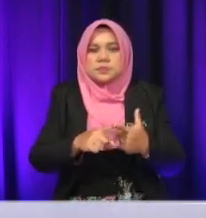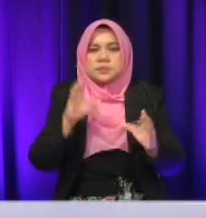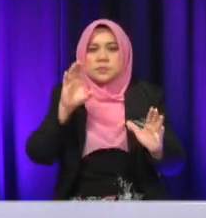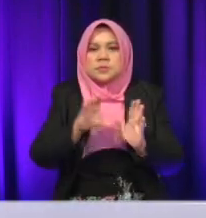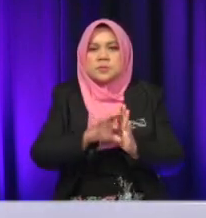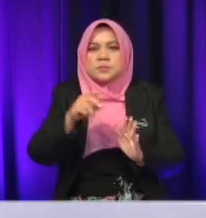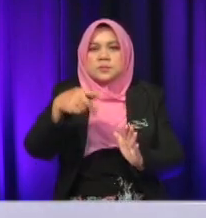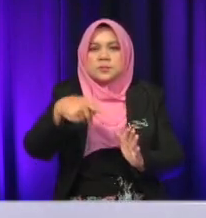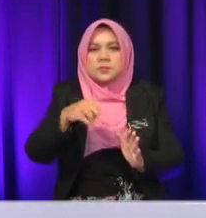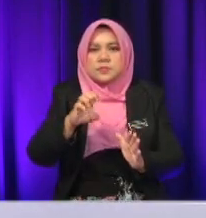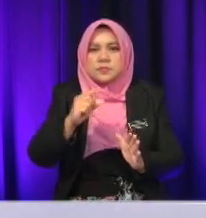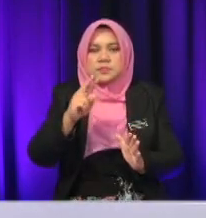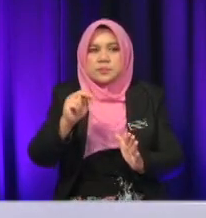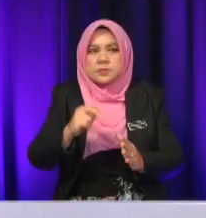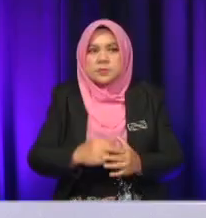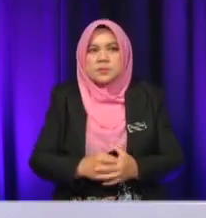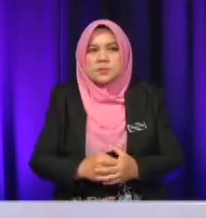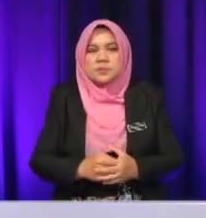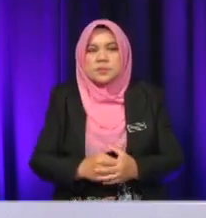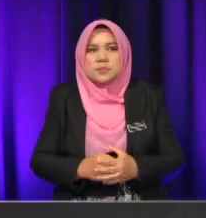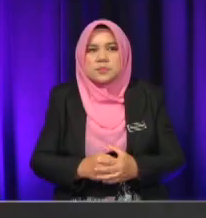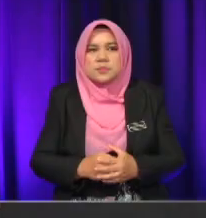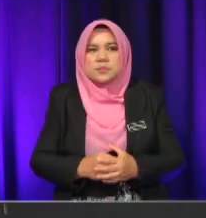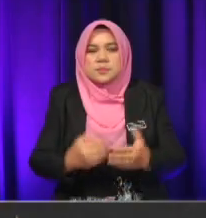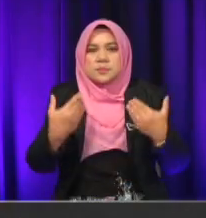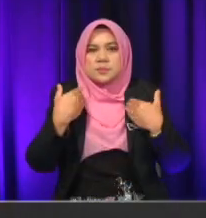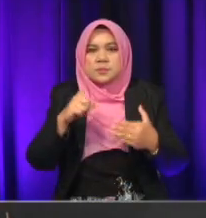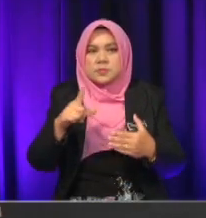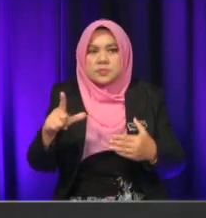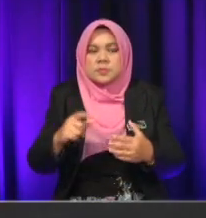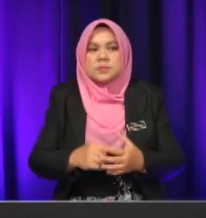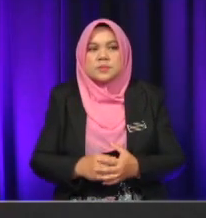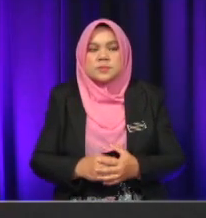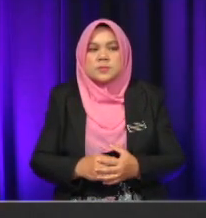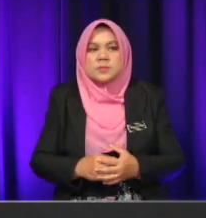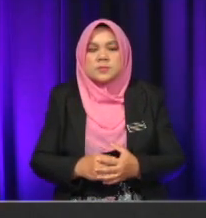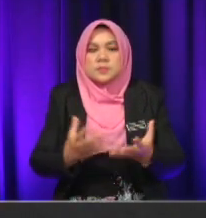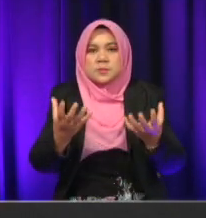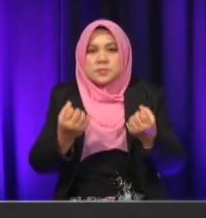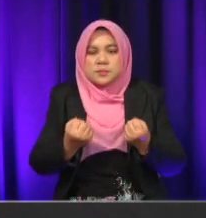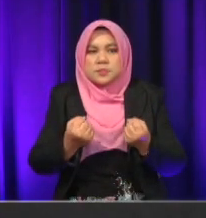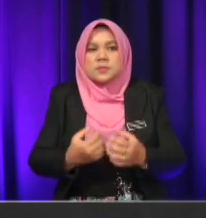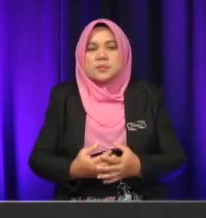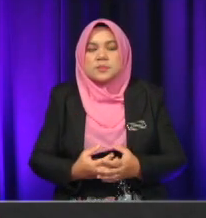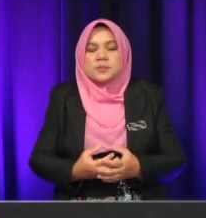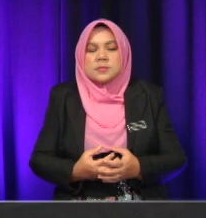Dan penerangan tujuan untuk gambar pegun ni adalah yang ini, cikgu. Kita nak